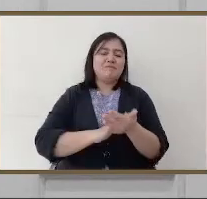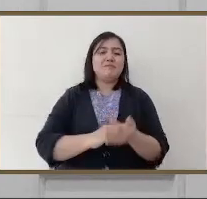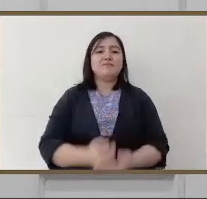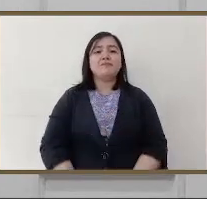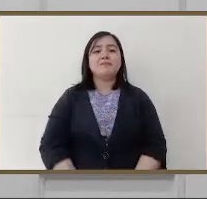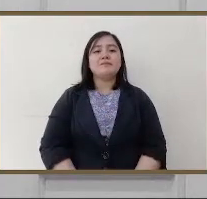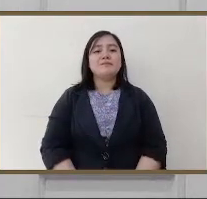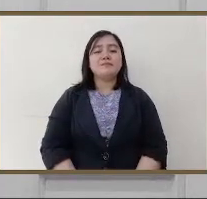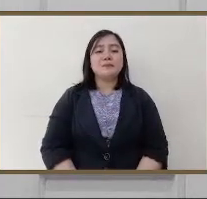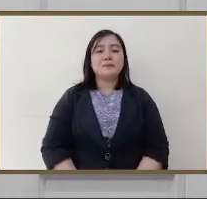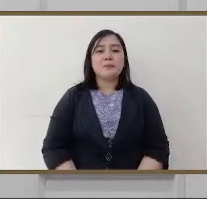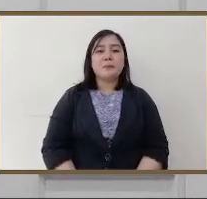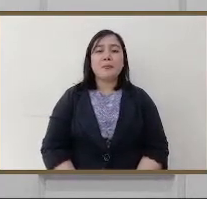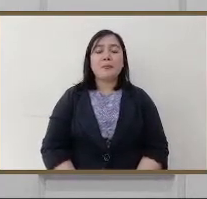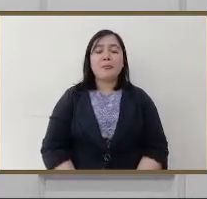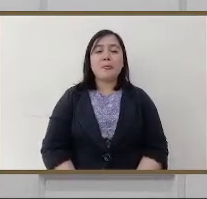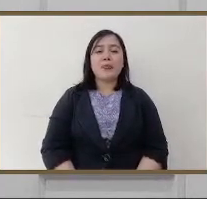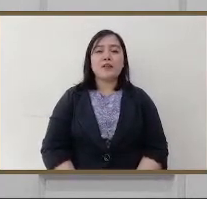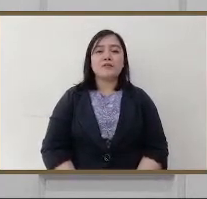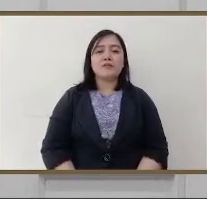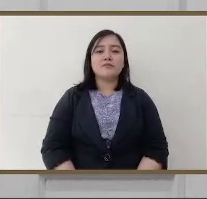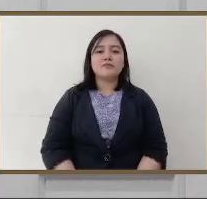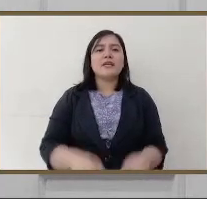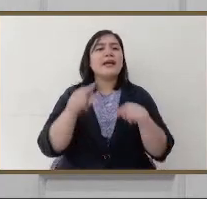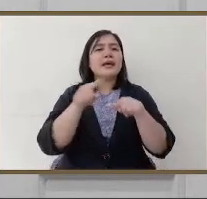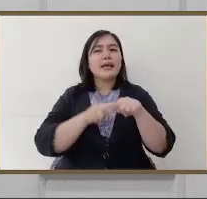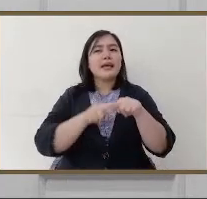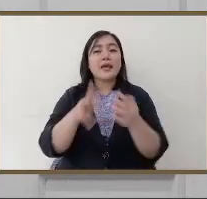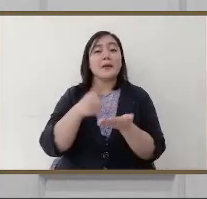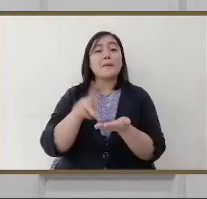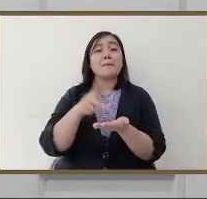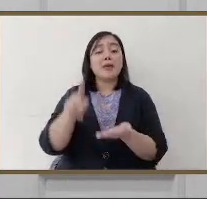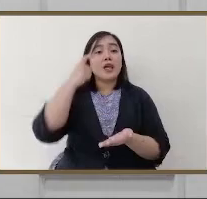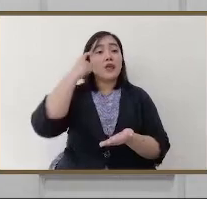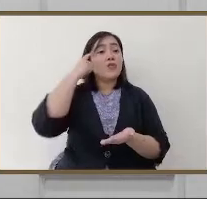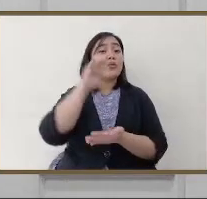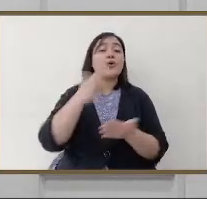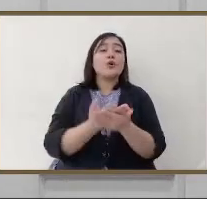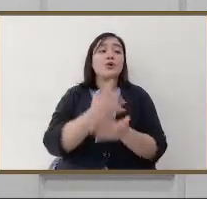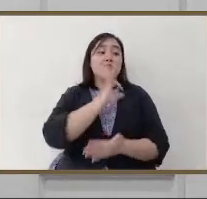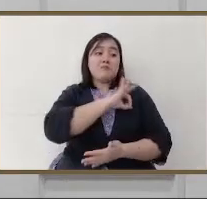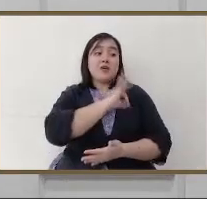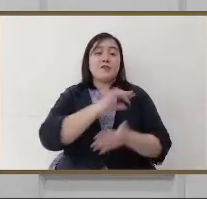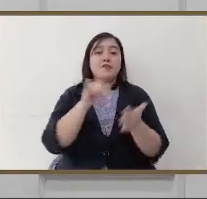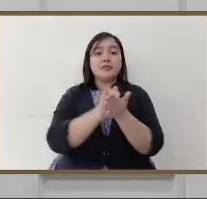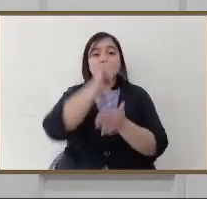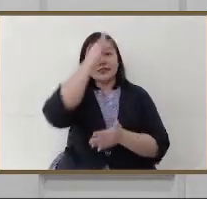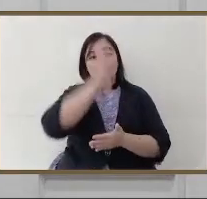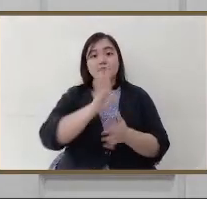wala nang pambayad sa ginawang kabutihan ng Diyos. Eh, gagawa pa ng hindi mabuti. Eh, lalong grabe ang mababayaran nun.